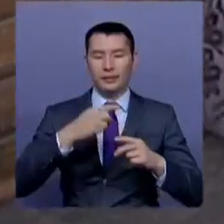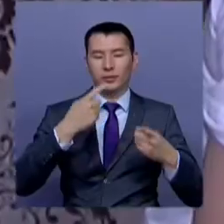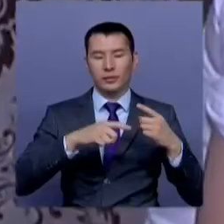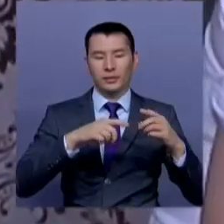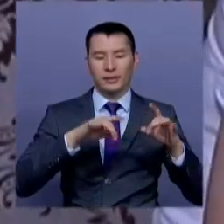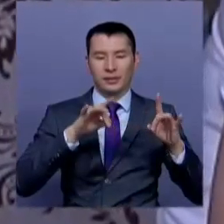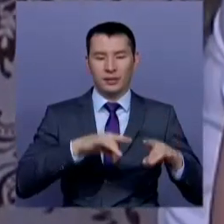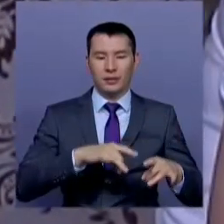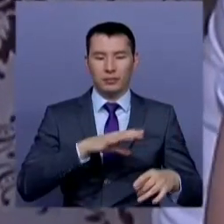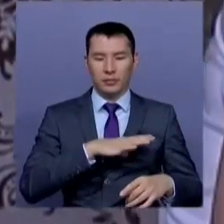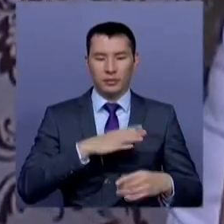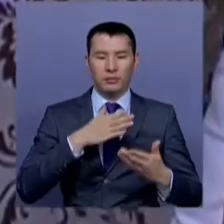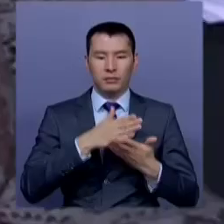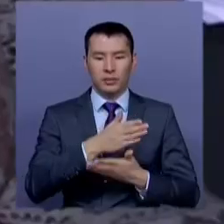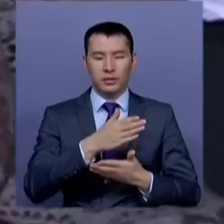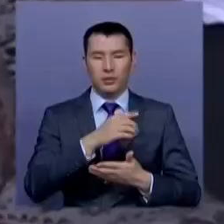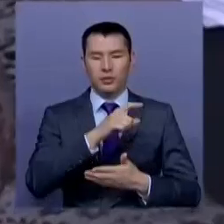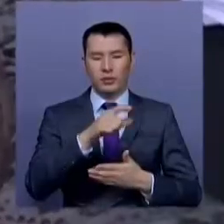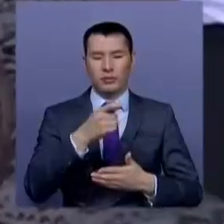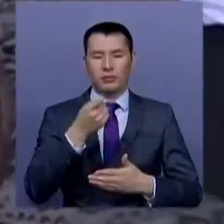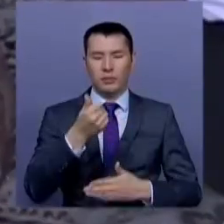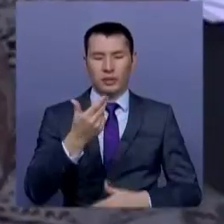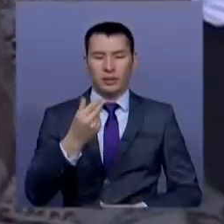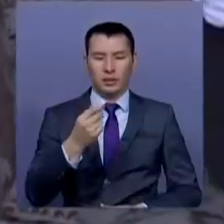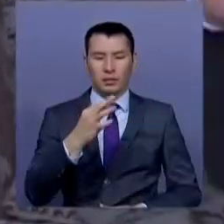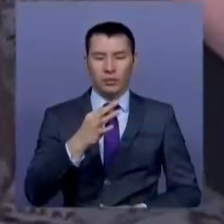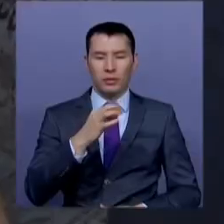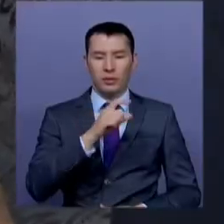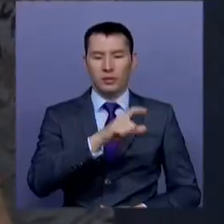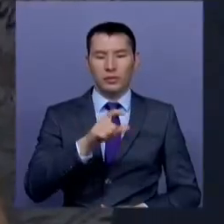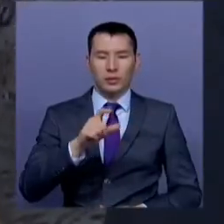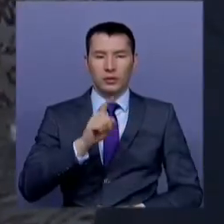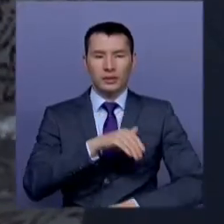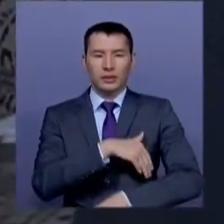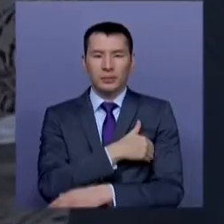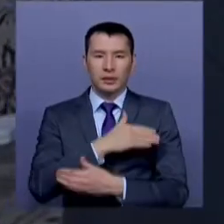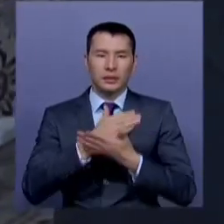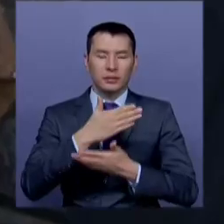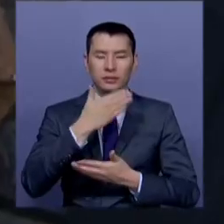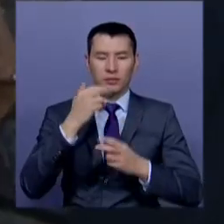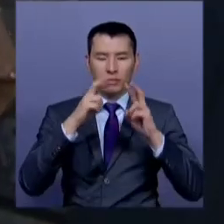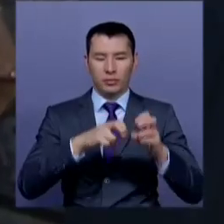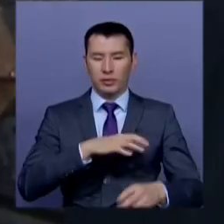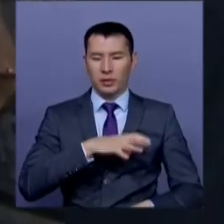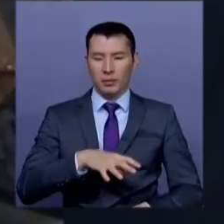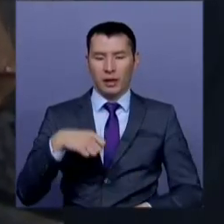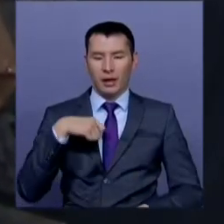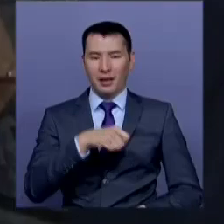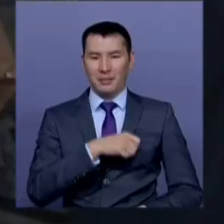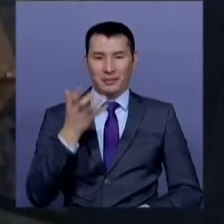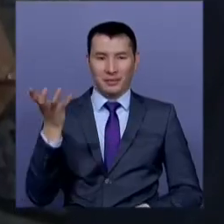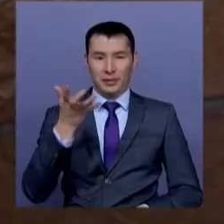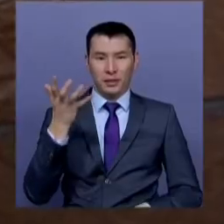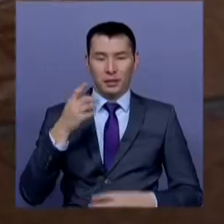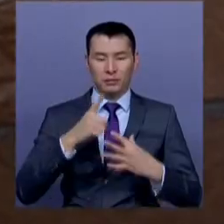лучше. Посетителей, правда, поменьше. Но выяснилось, что у клиентов никто не измерял температуру. А сами сотрудники заведения обслуживают клиентов